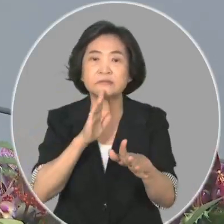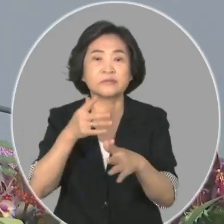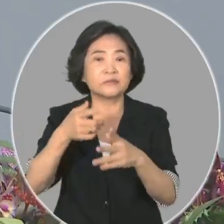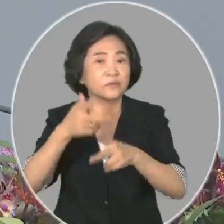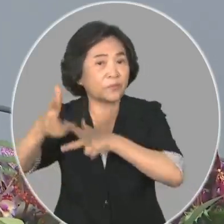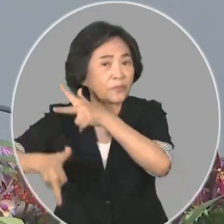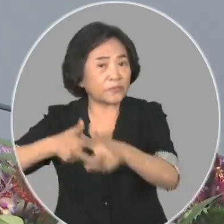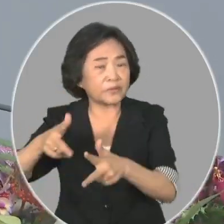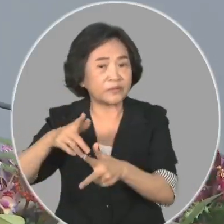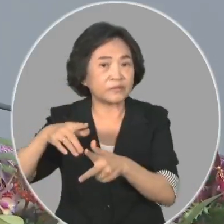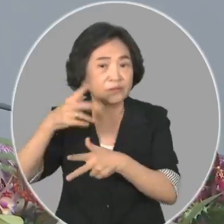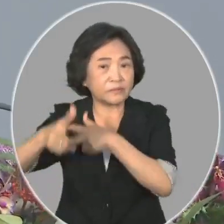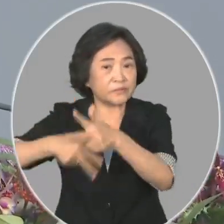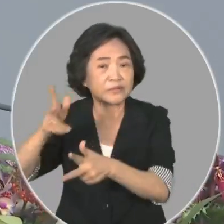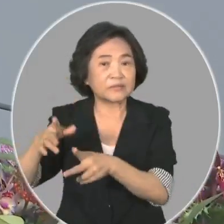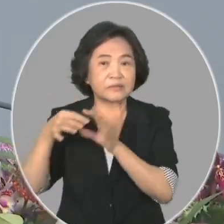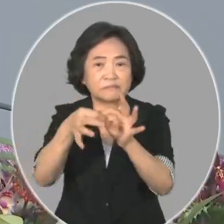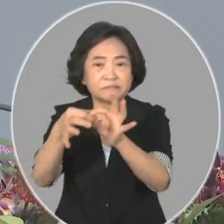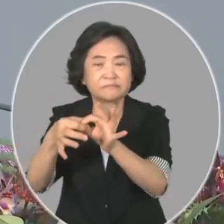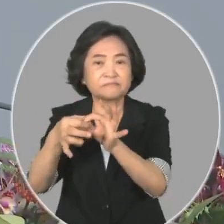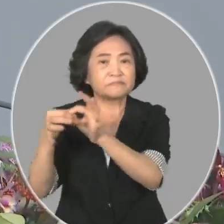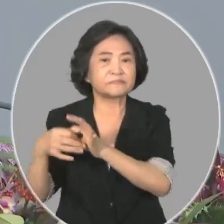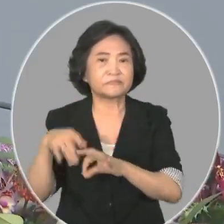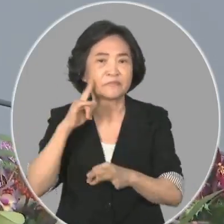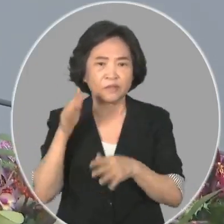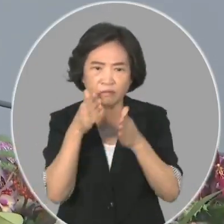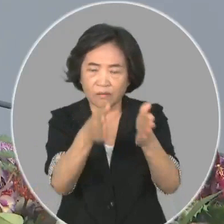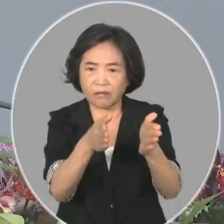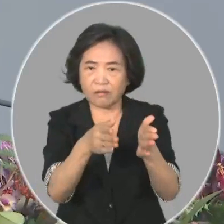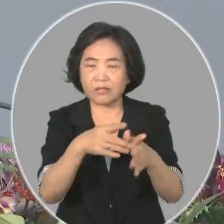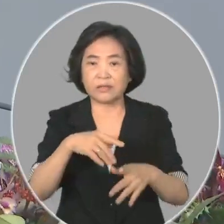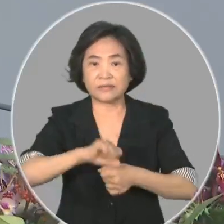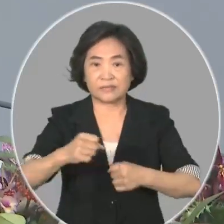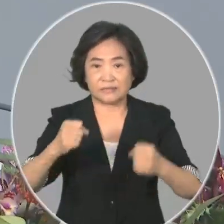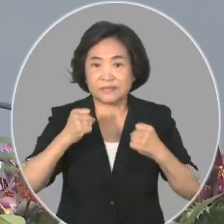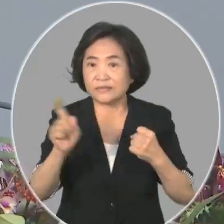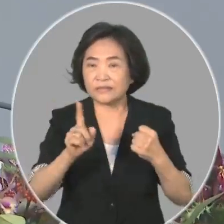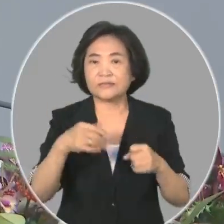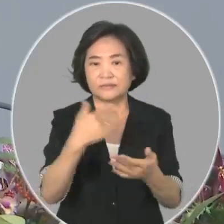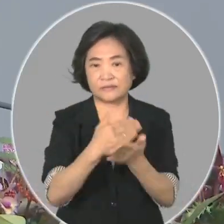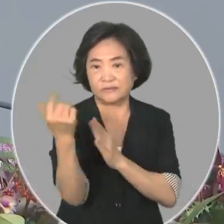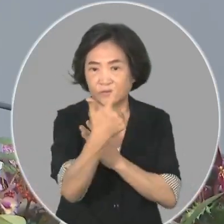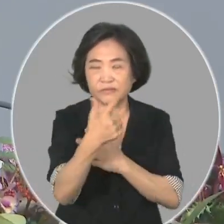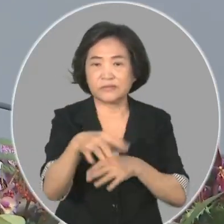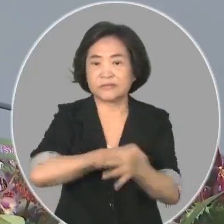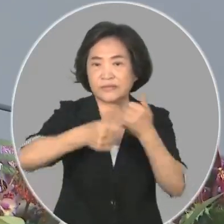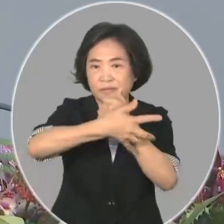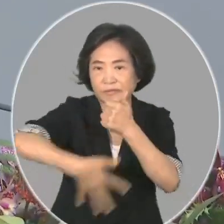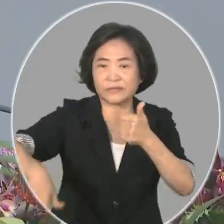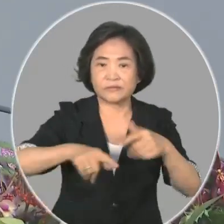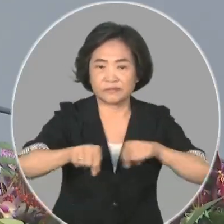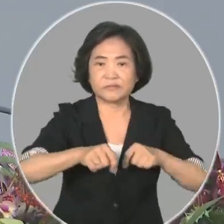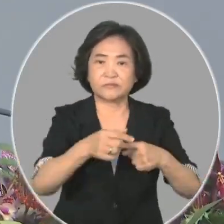强重整的趋势。除了要加快脚步推动六大核心战略产业的发